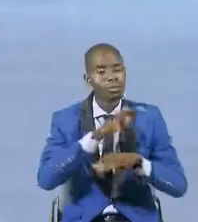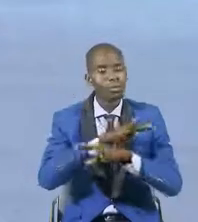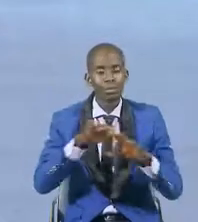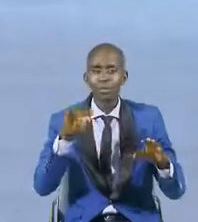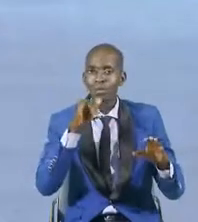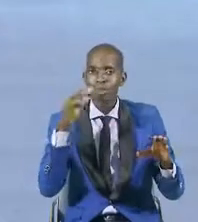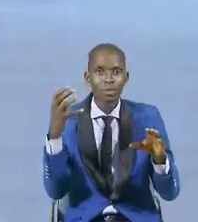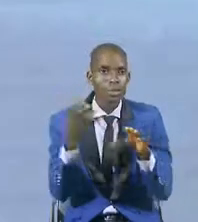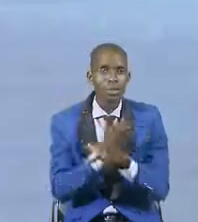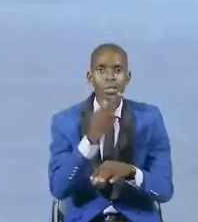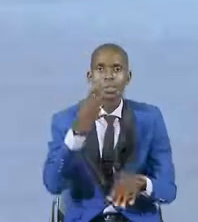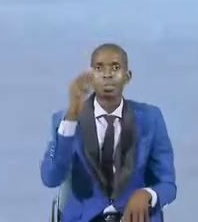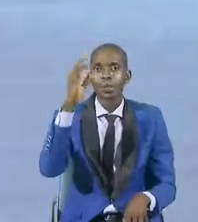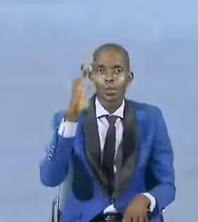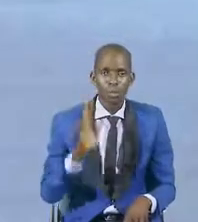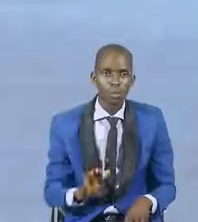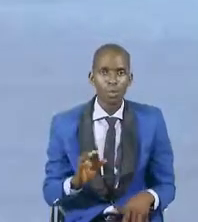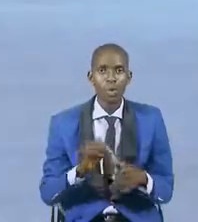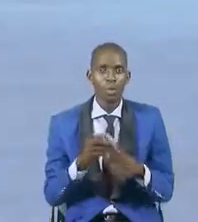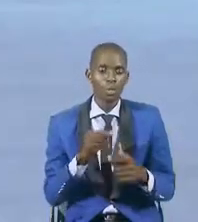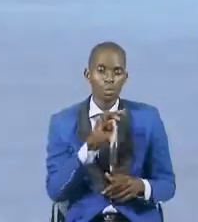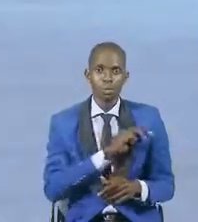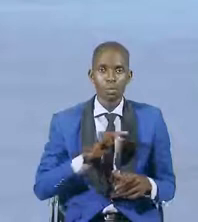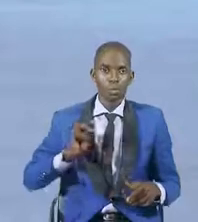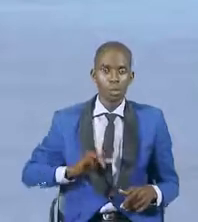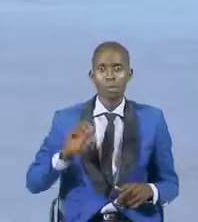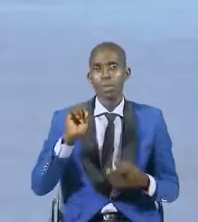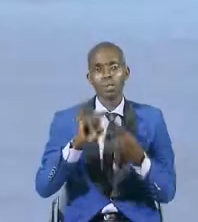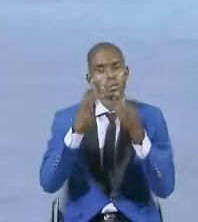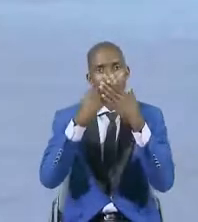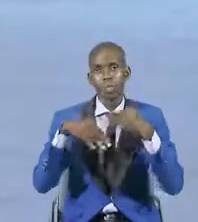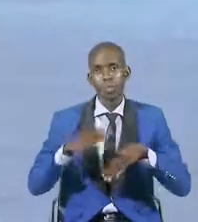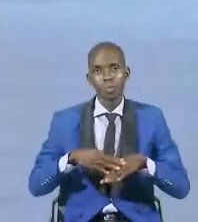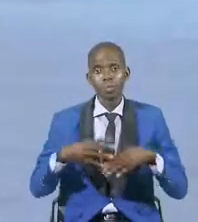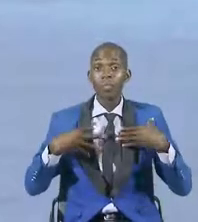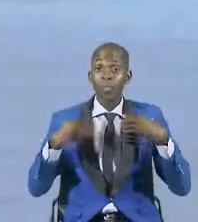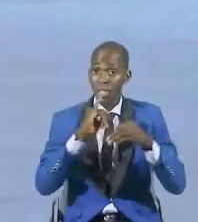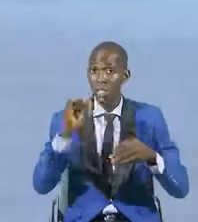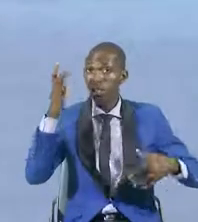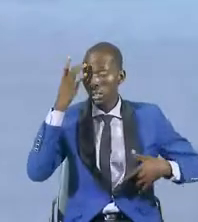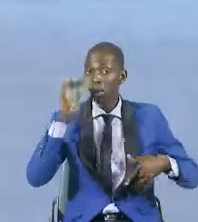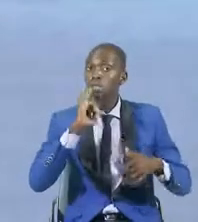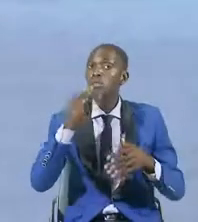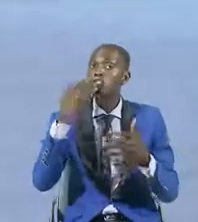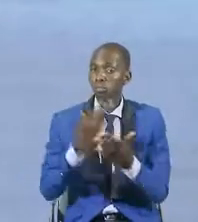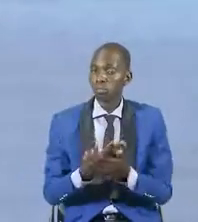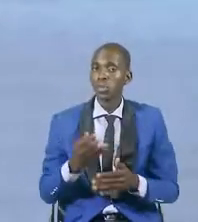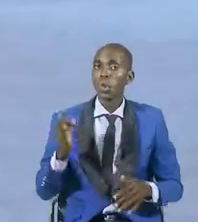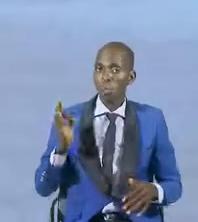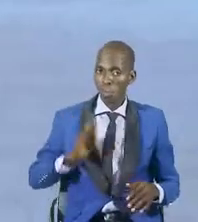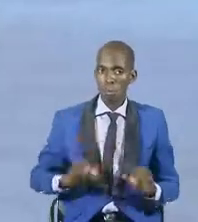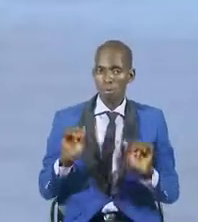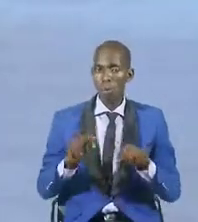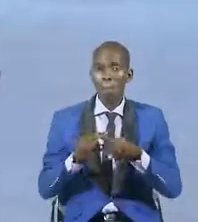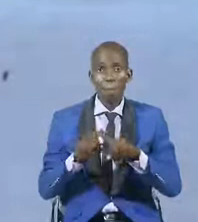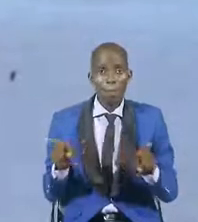les malades, alors n'amène pas le ministre ou le membre au ciel. Guérir les